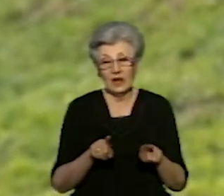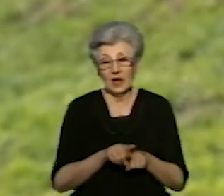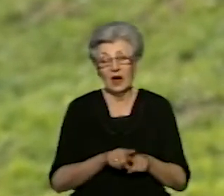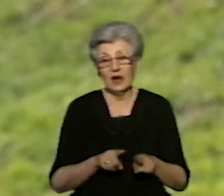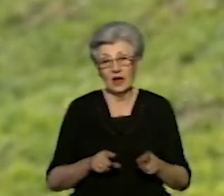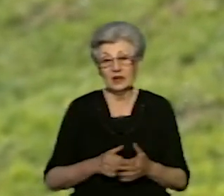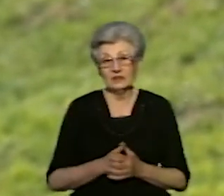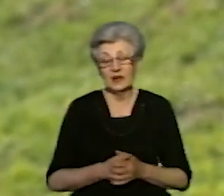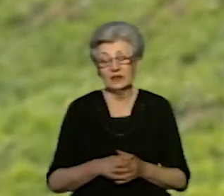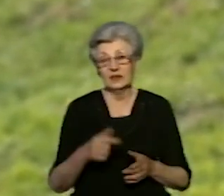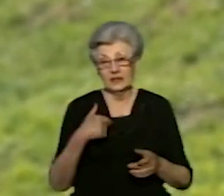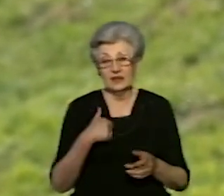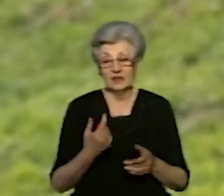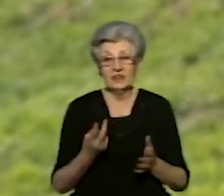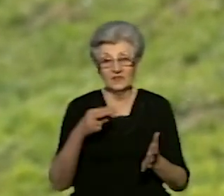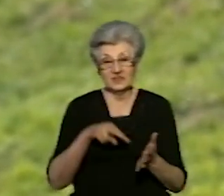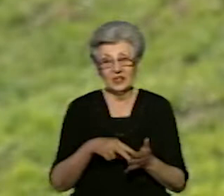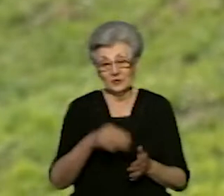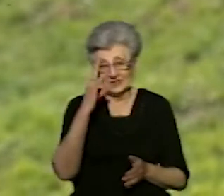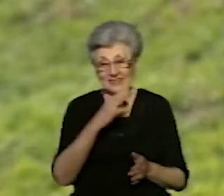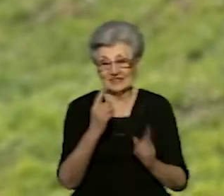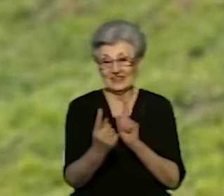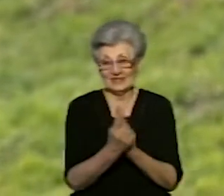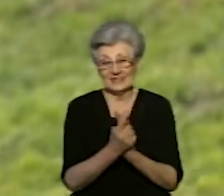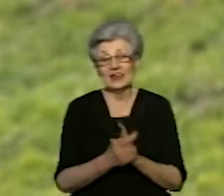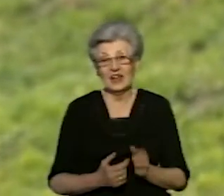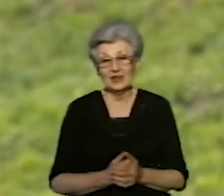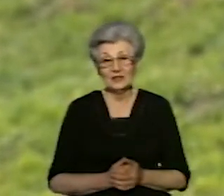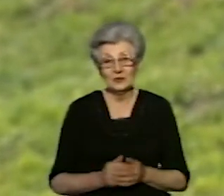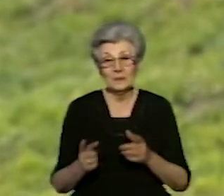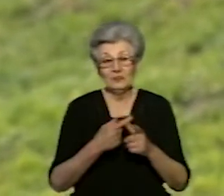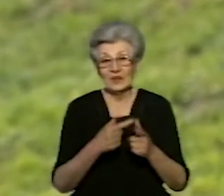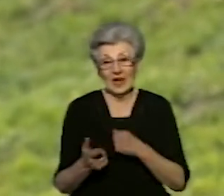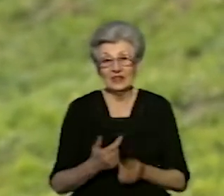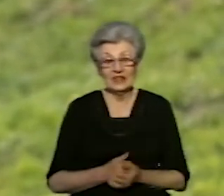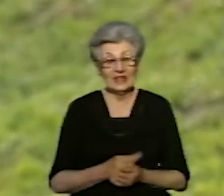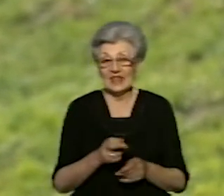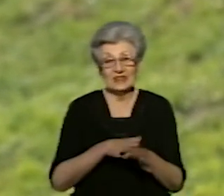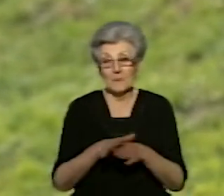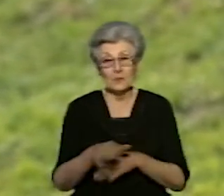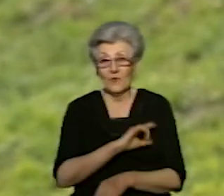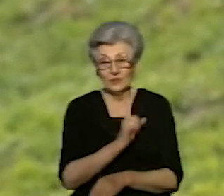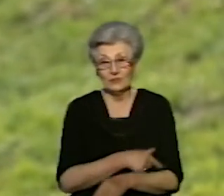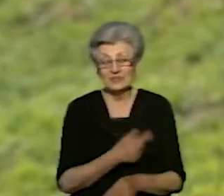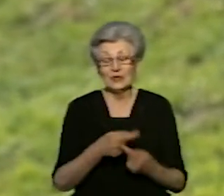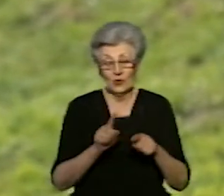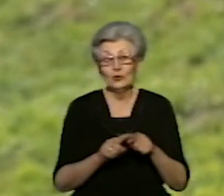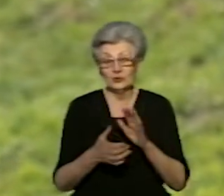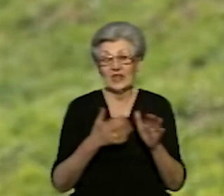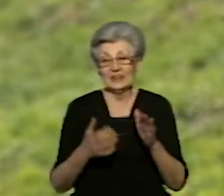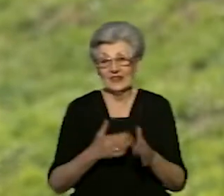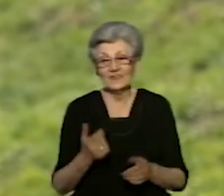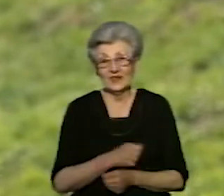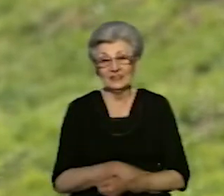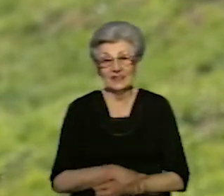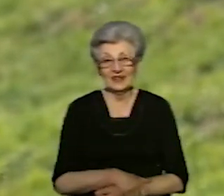з татом стою, спарингую. Але, ну, понятно, що він не на всю силу. Трохи цього теж не вистачає, щоб був такий,